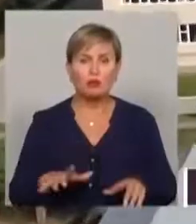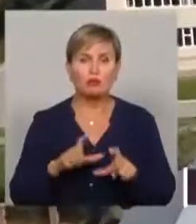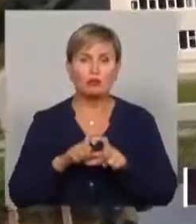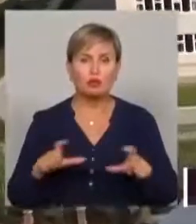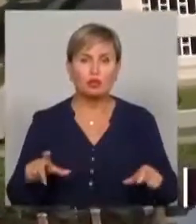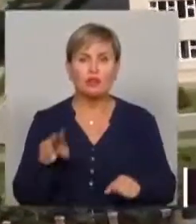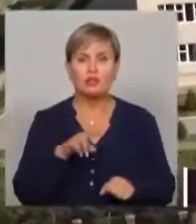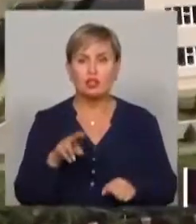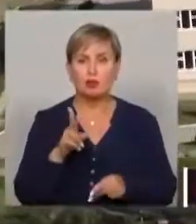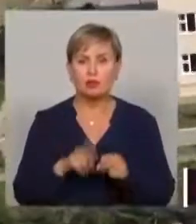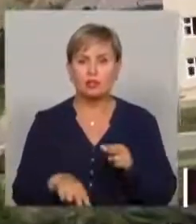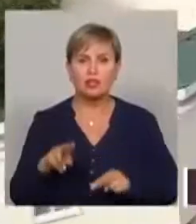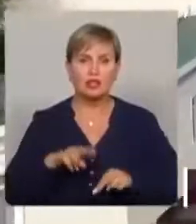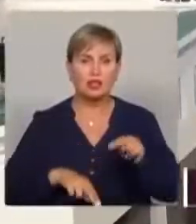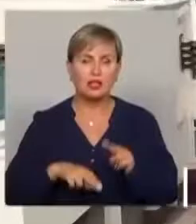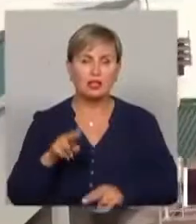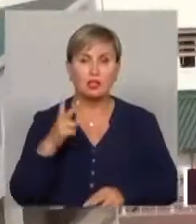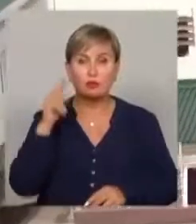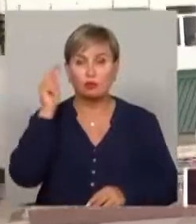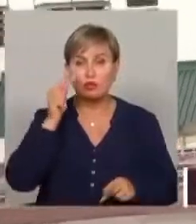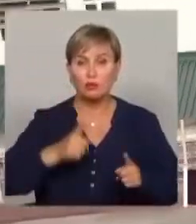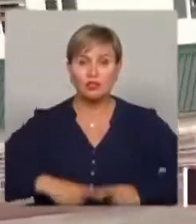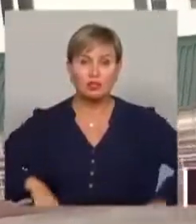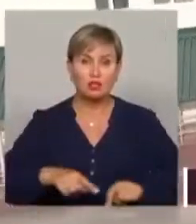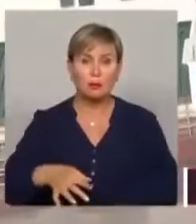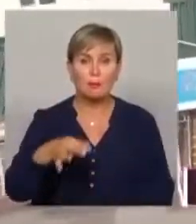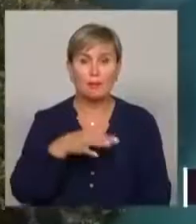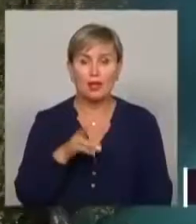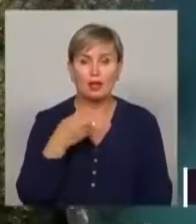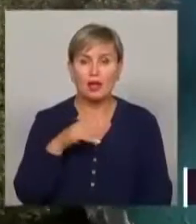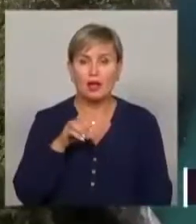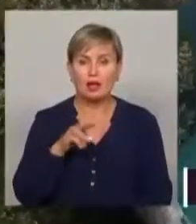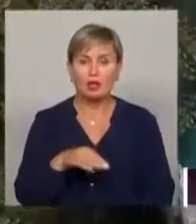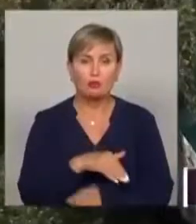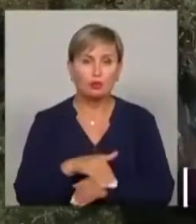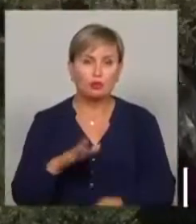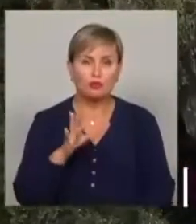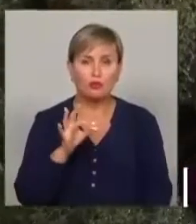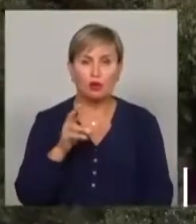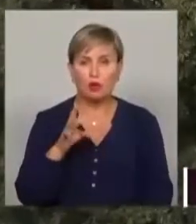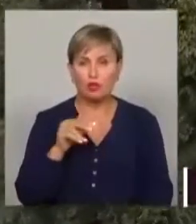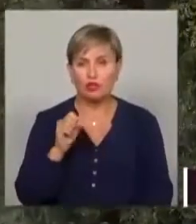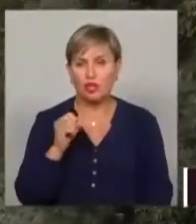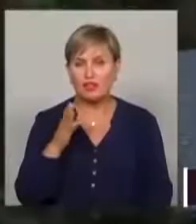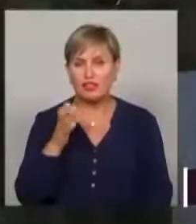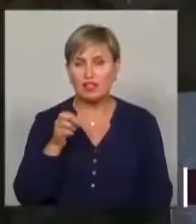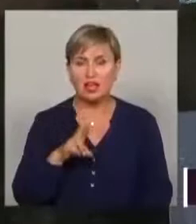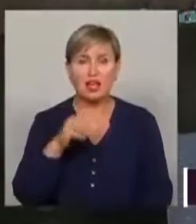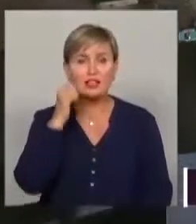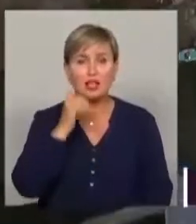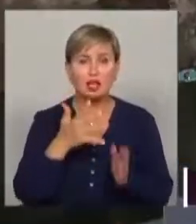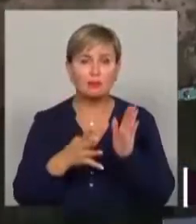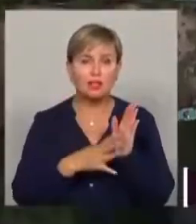К декабрю завершится строительство двух учебных заведений в микрорайоне Кайрат и по улице Волочаевской. А вот старое здание